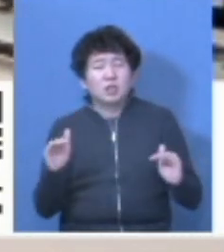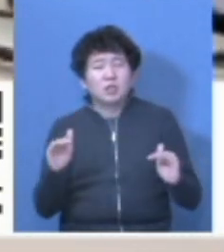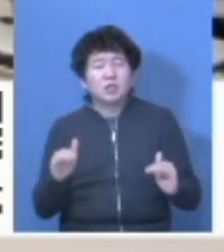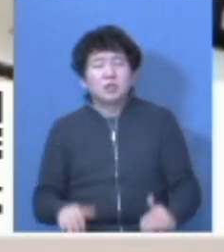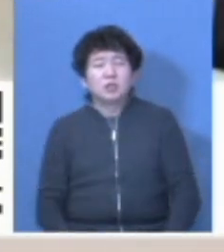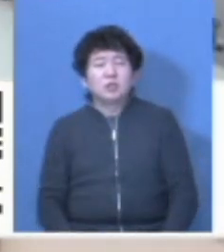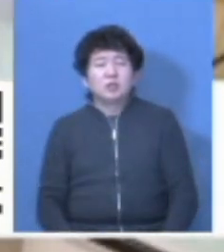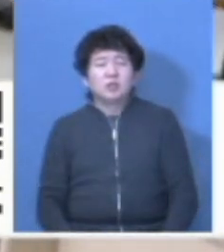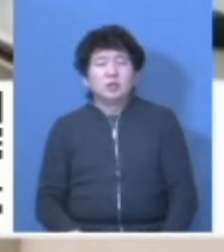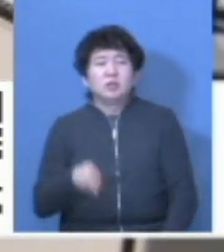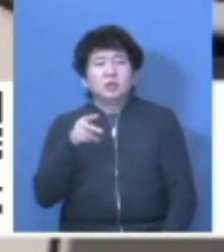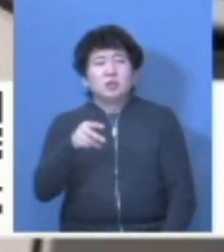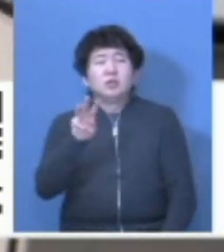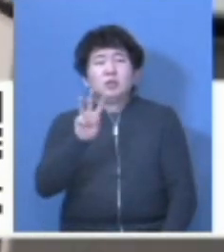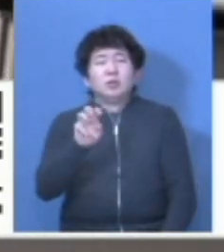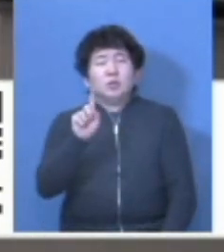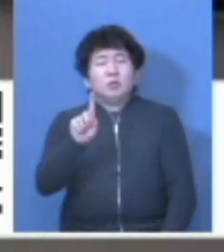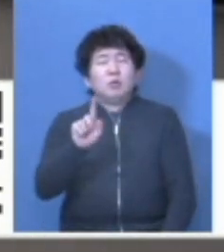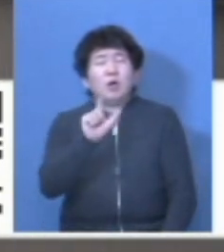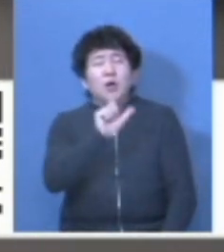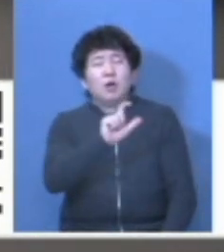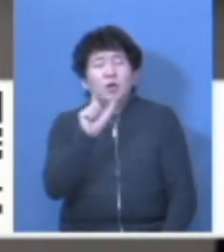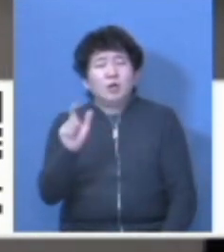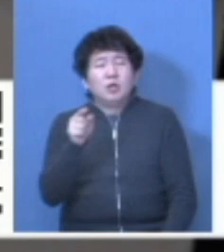деп танылған 2301 адамның